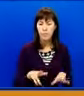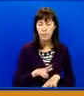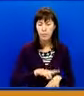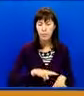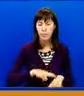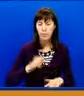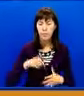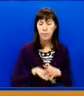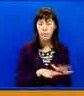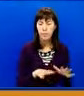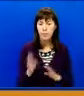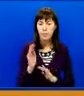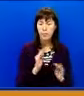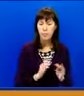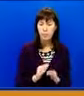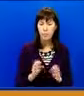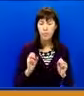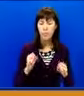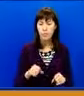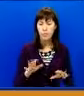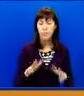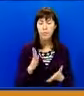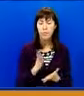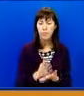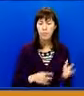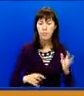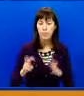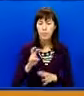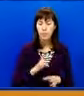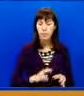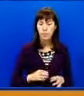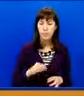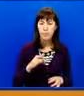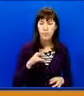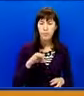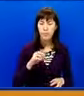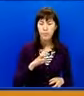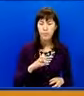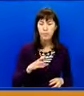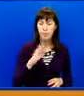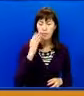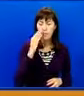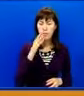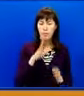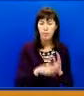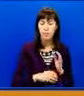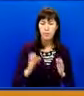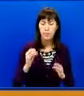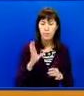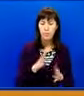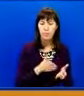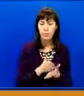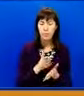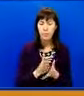отдела внутренних дел установили возможное местонахождение разыскиваемого Елемеса. В город Алма-Ату в конце сентября была